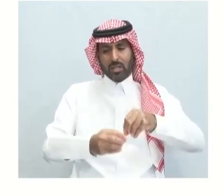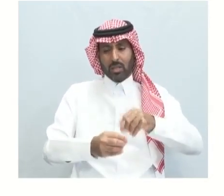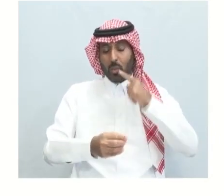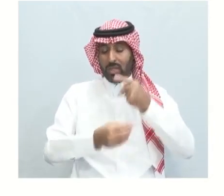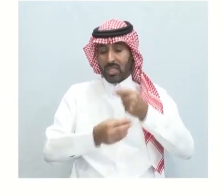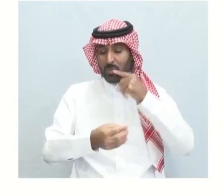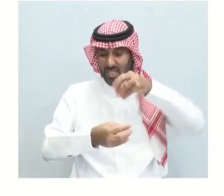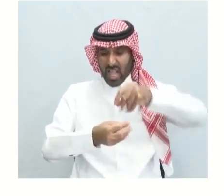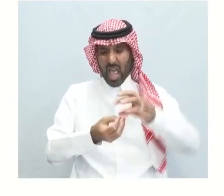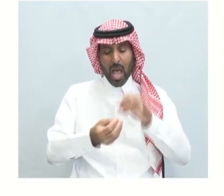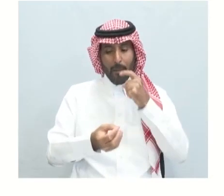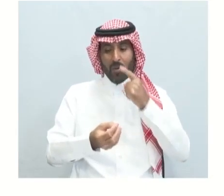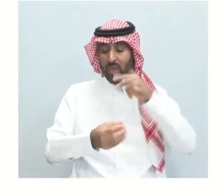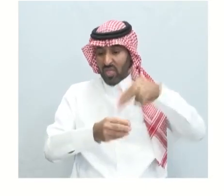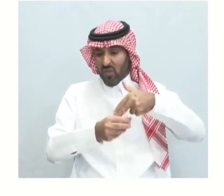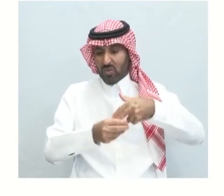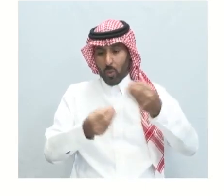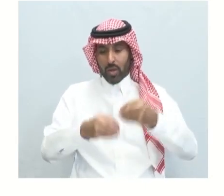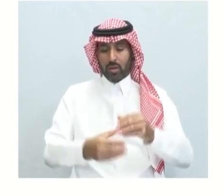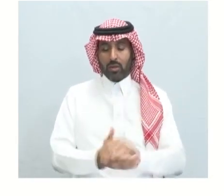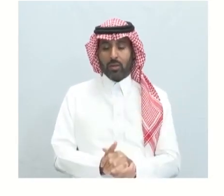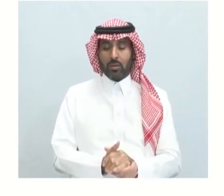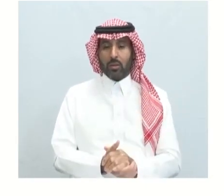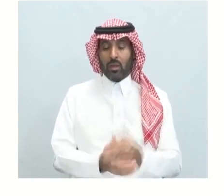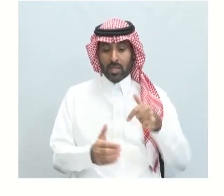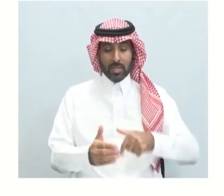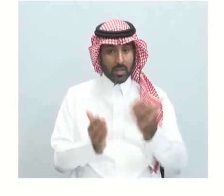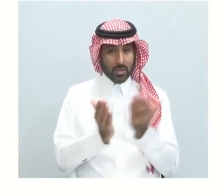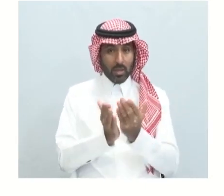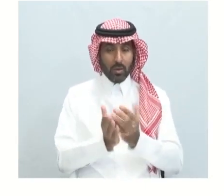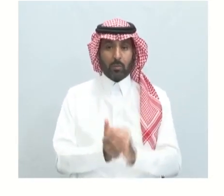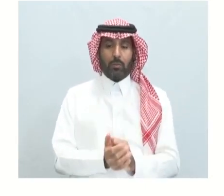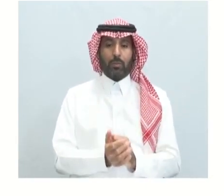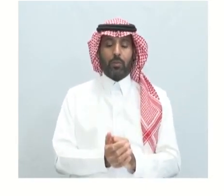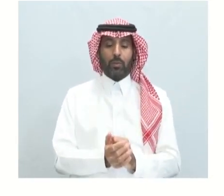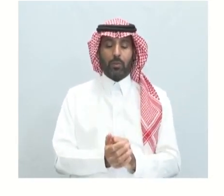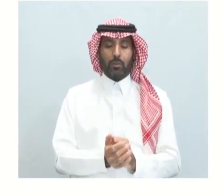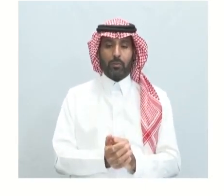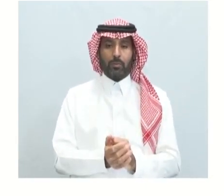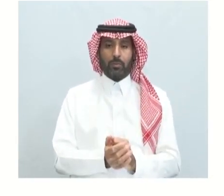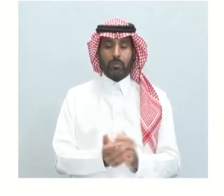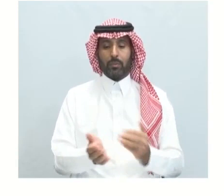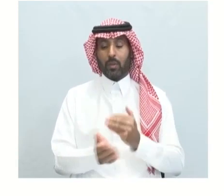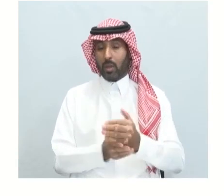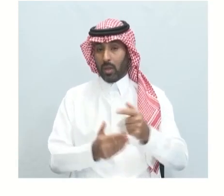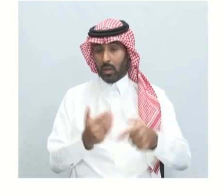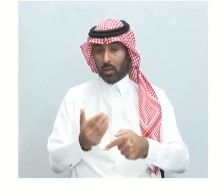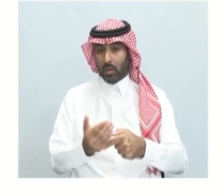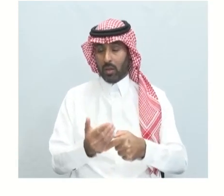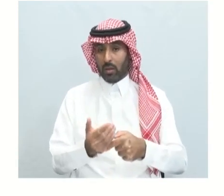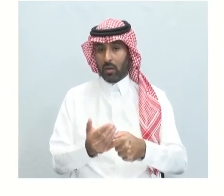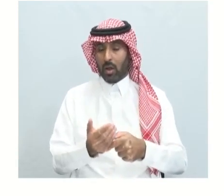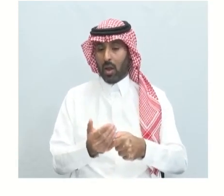والجبس بالاضافه الى النفط وغيرها في درسنا لهذا اليوم اعزائي الطلبه يتبع ايضا